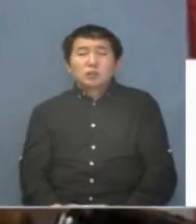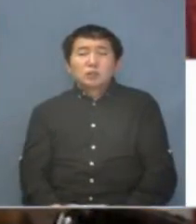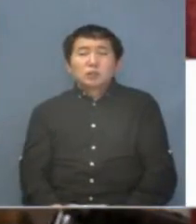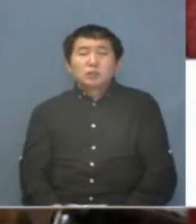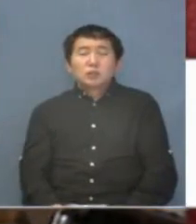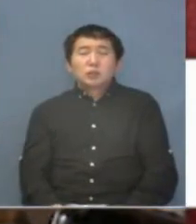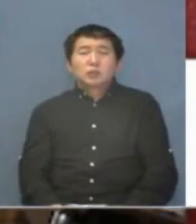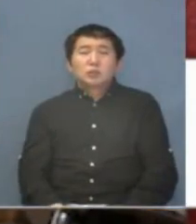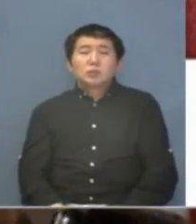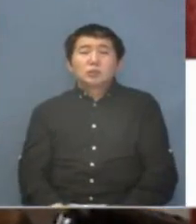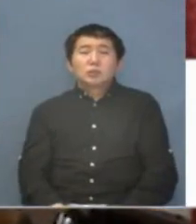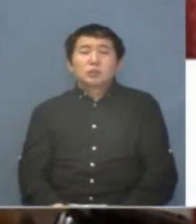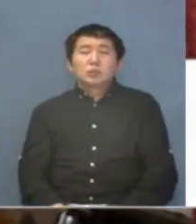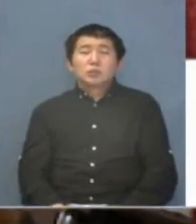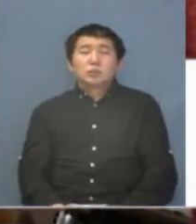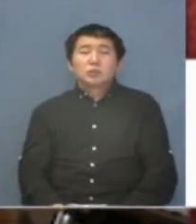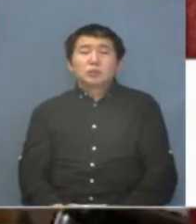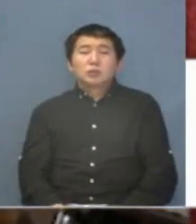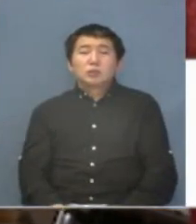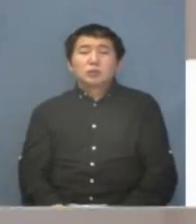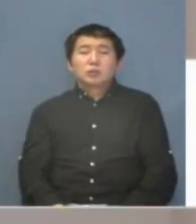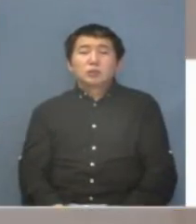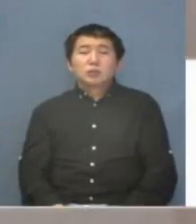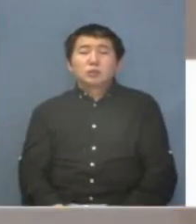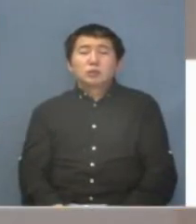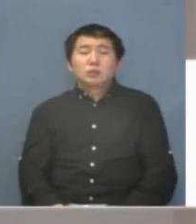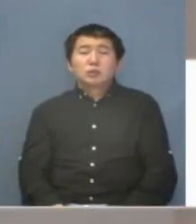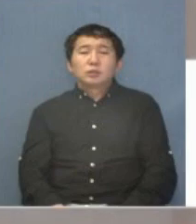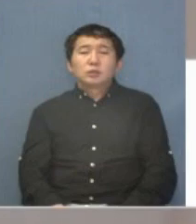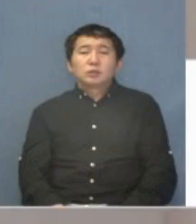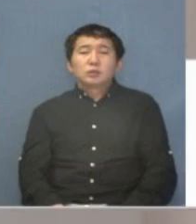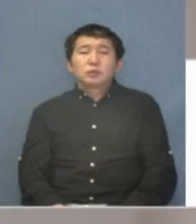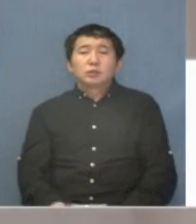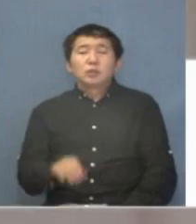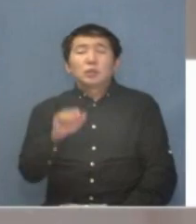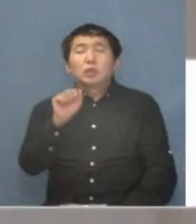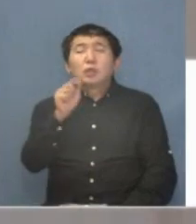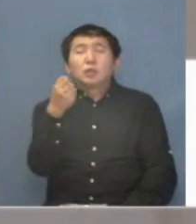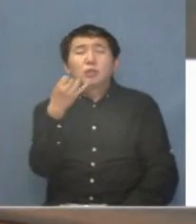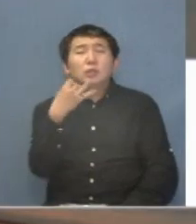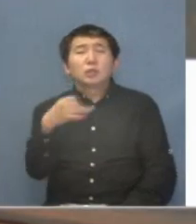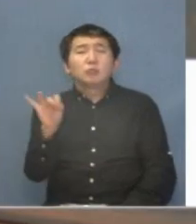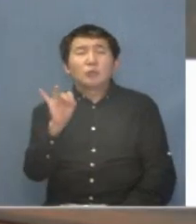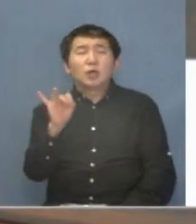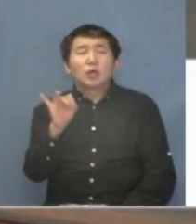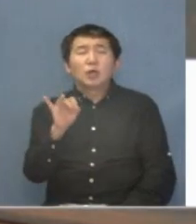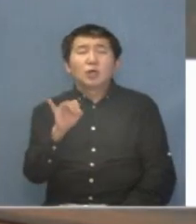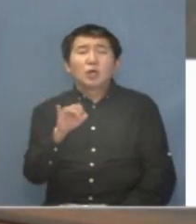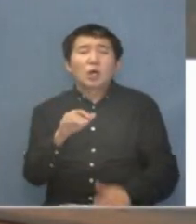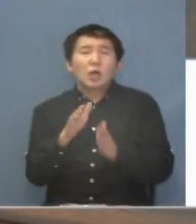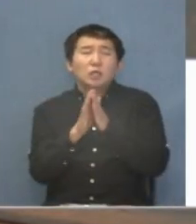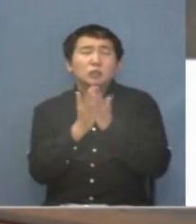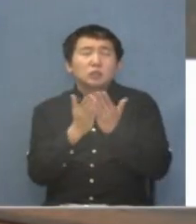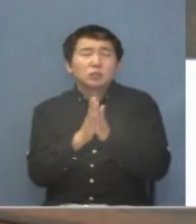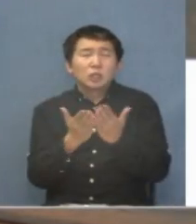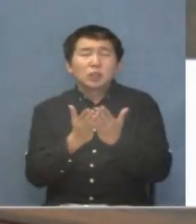мұрасымен таныстырып, ұлттық рухты көтеруді жалғастыра береді. Аталған іс-шара Абай шығармаларының өшпес мұра екендігін тағы